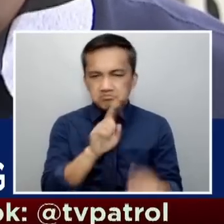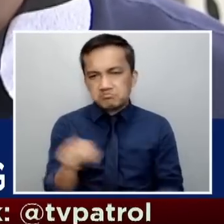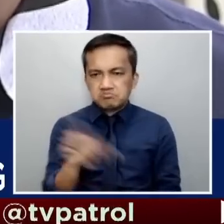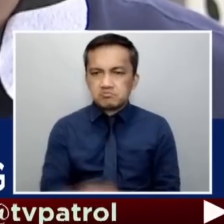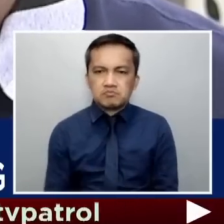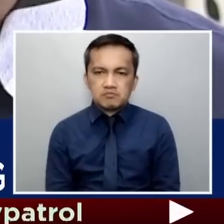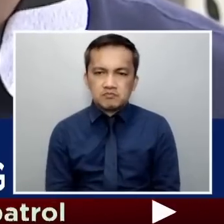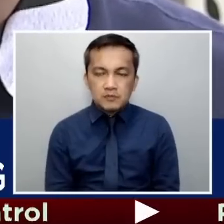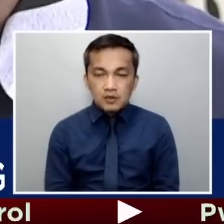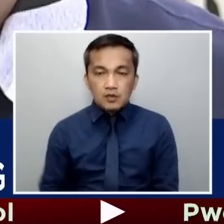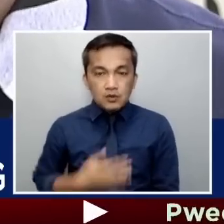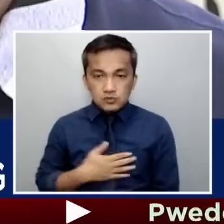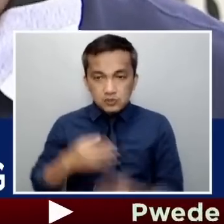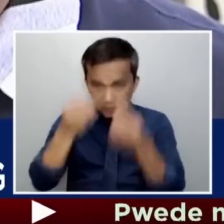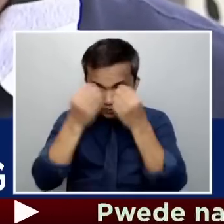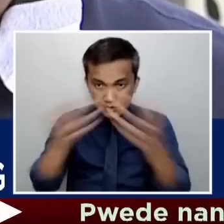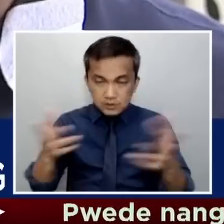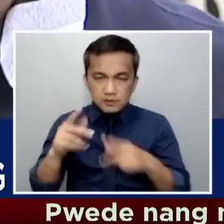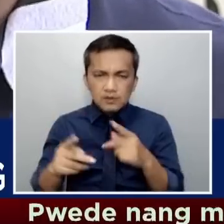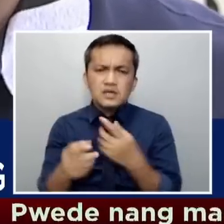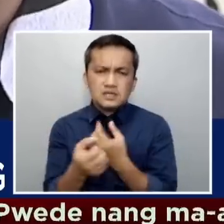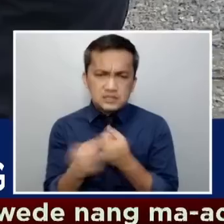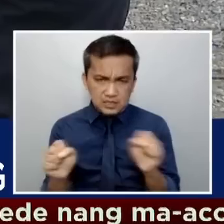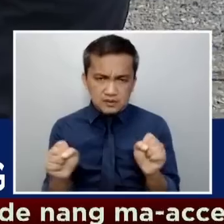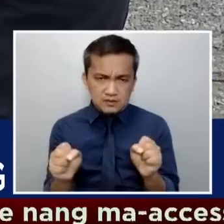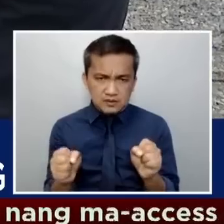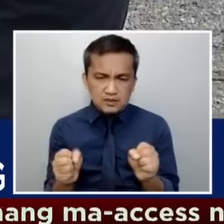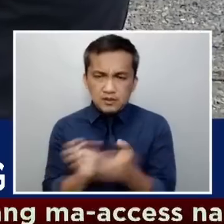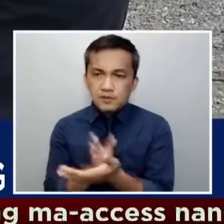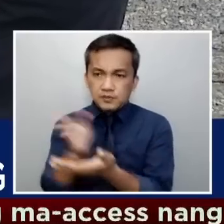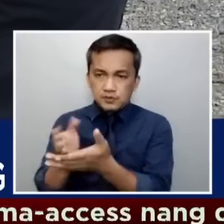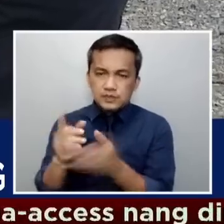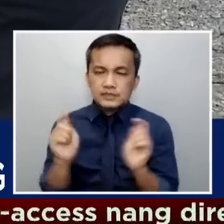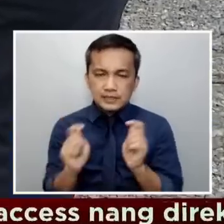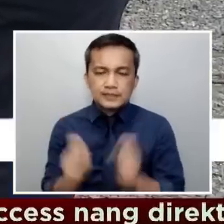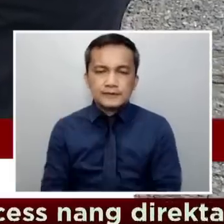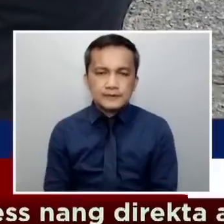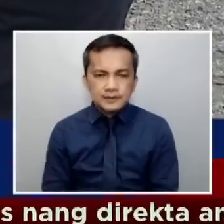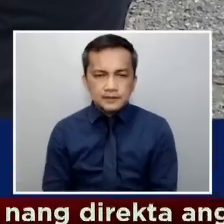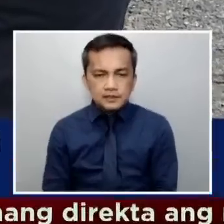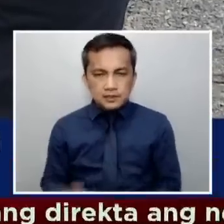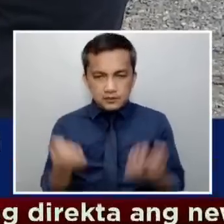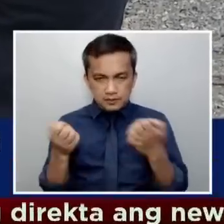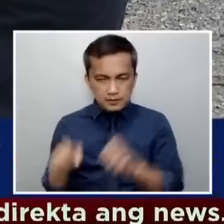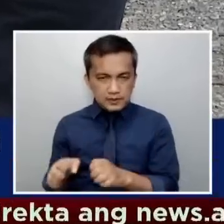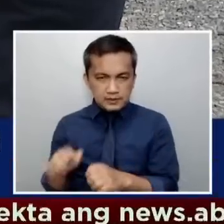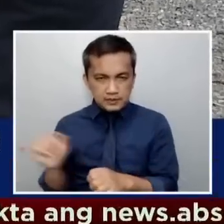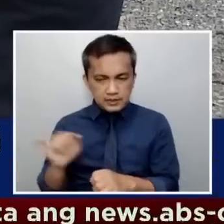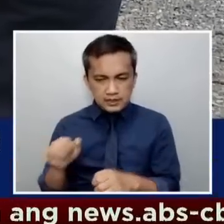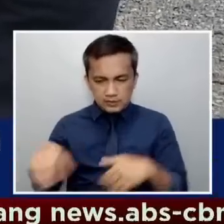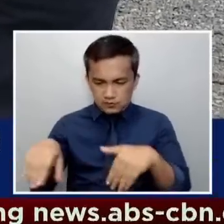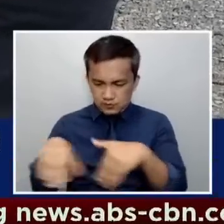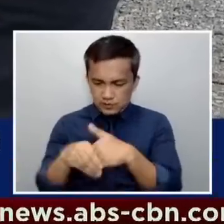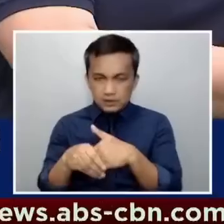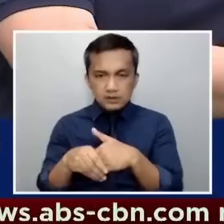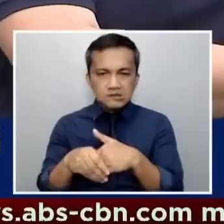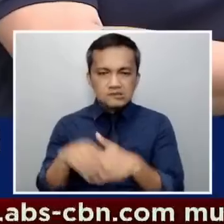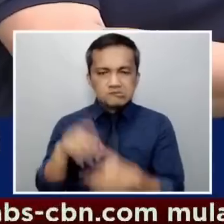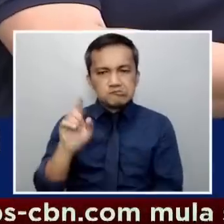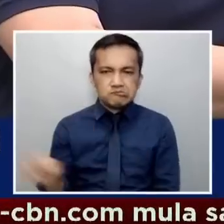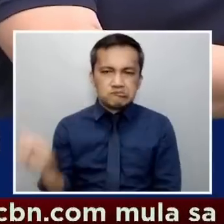iparating sa tao na safe po talaga ngayon magpunta sa Tagaytay. Maging ang mga events gaya ng mga kasal, may mga kinansila